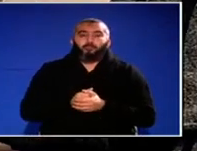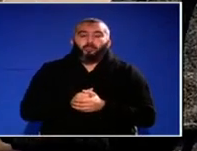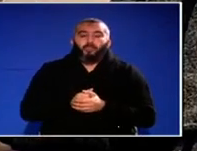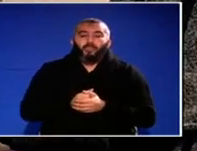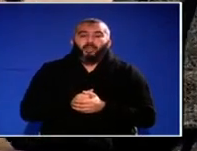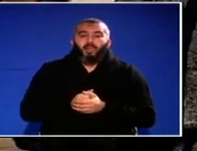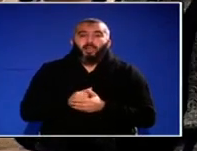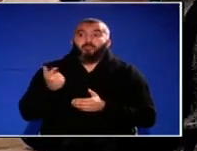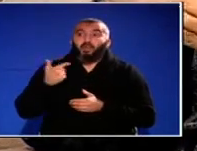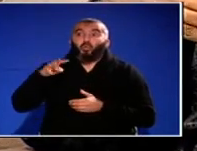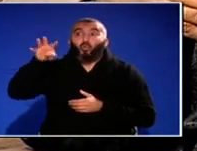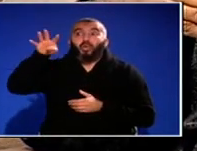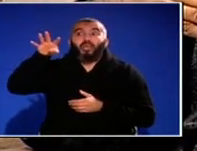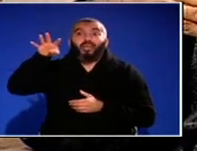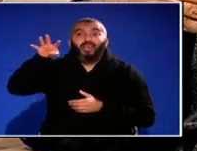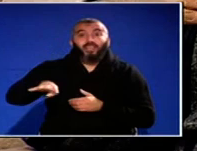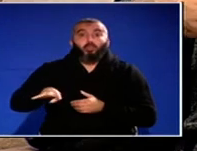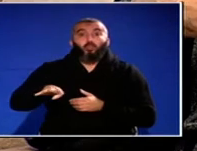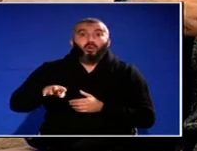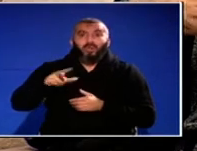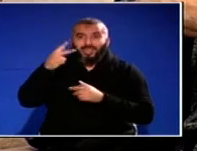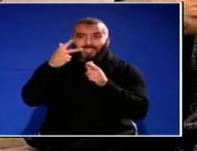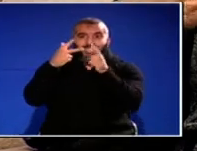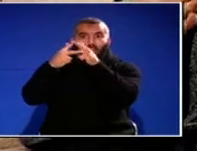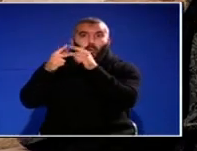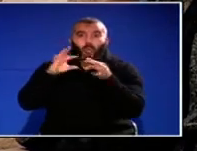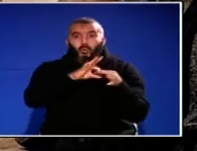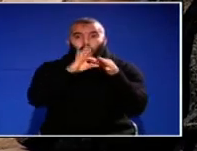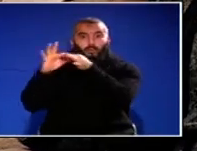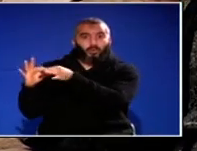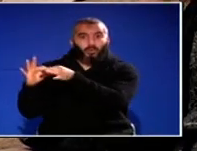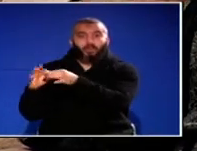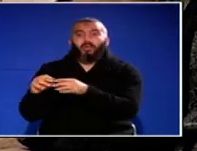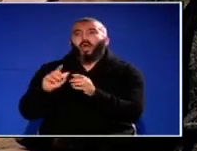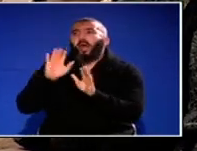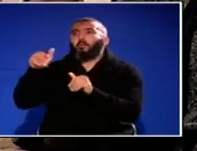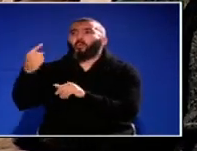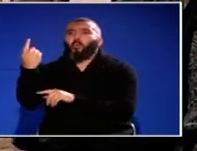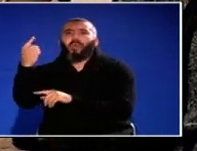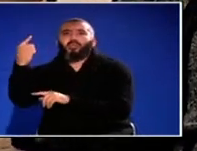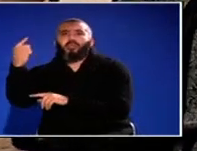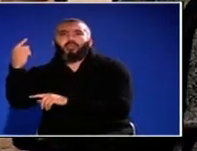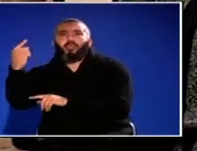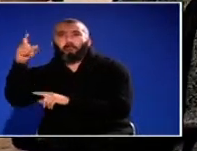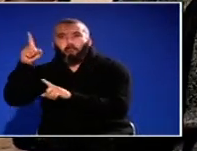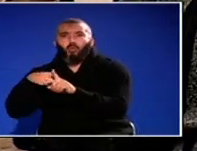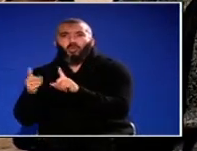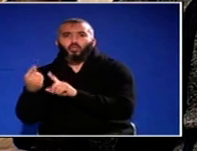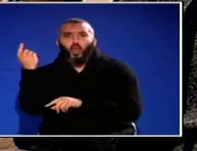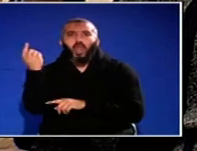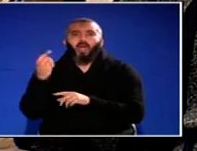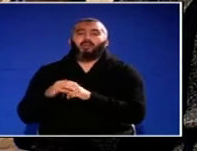ثلاث متتابعات ثم عندنا واحد يعني على حدة وهو رجب، فلكأنما هي محطات لهذا الإنسان